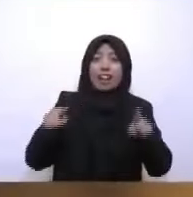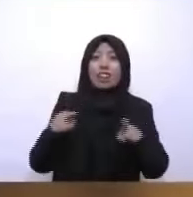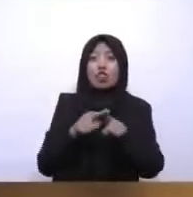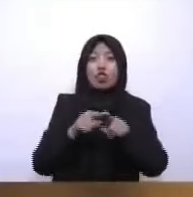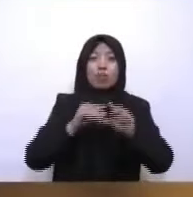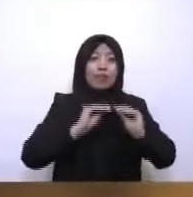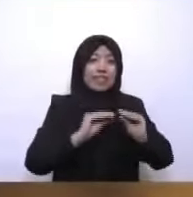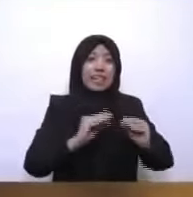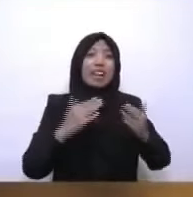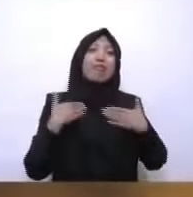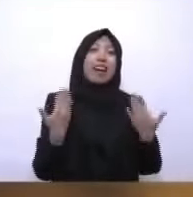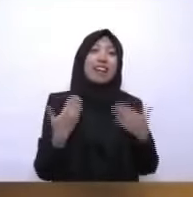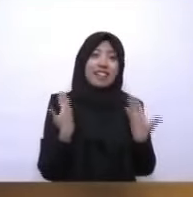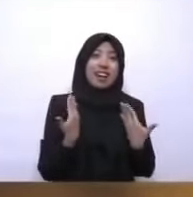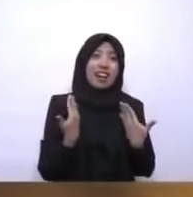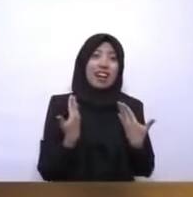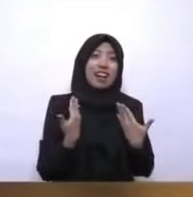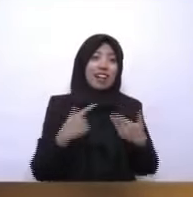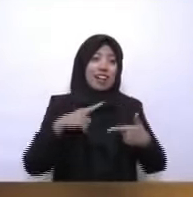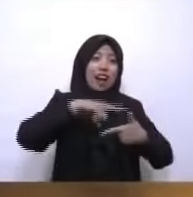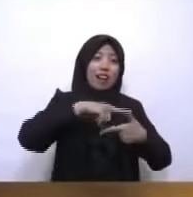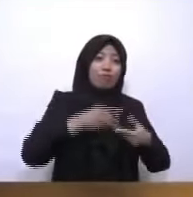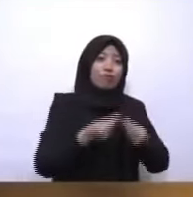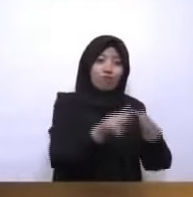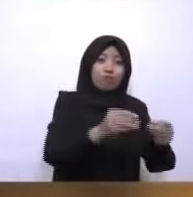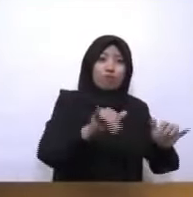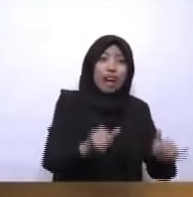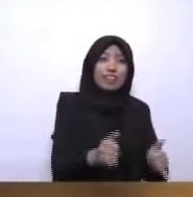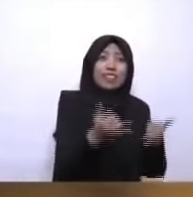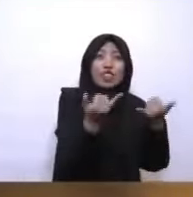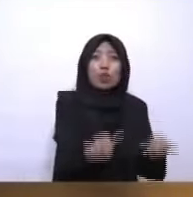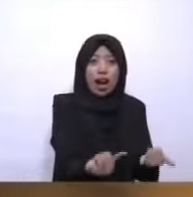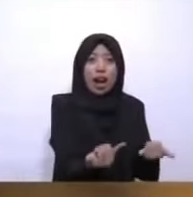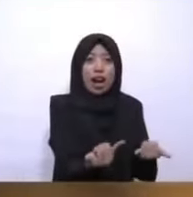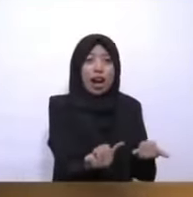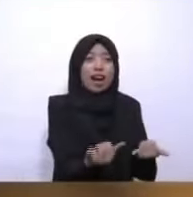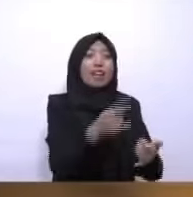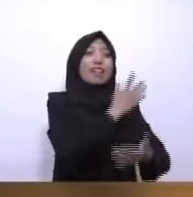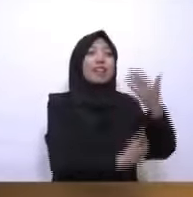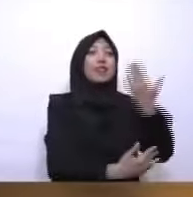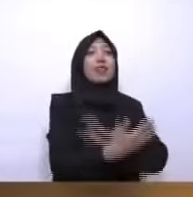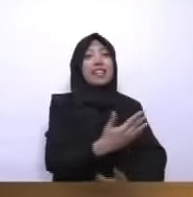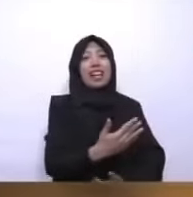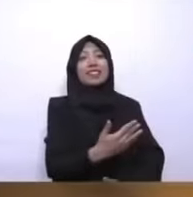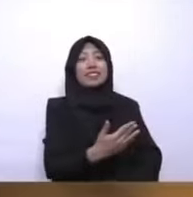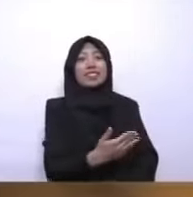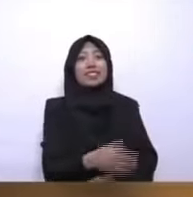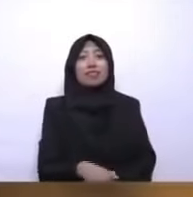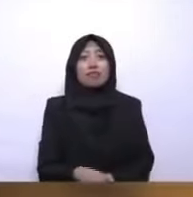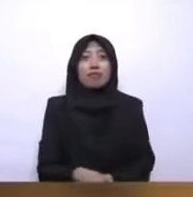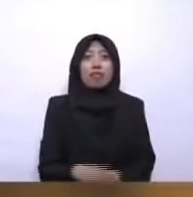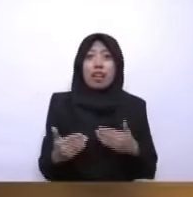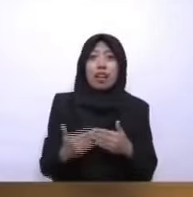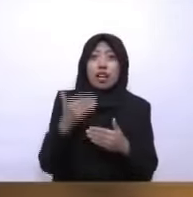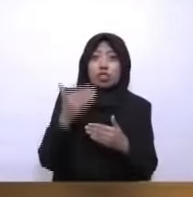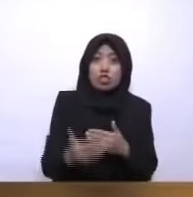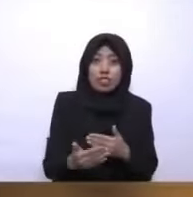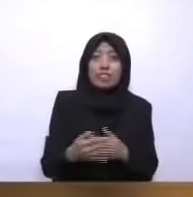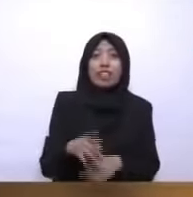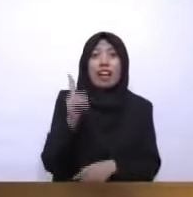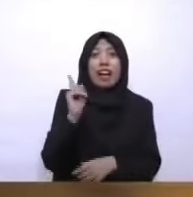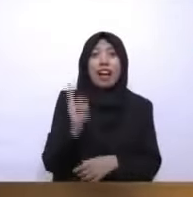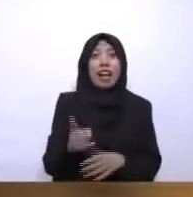Bahagia. Akan memberikan beasiswa kepada penyandang disabilitas. Yang berikutnya